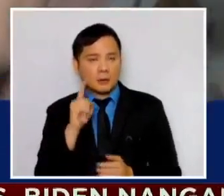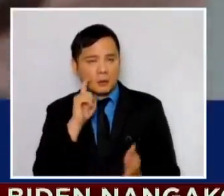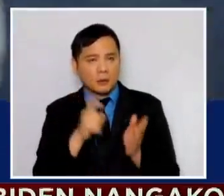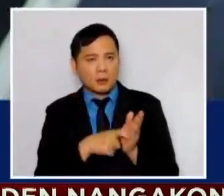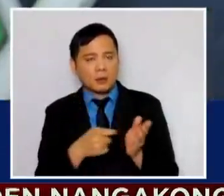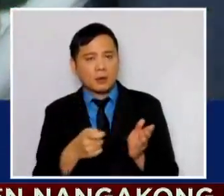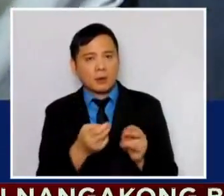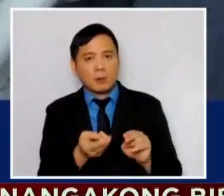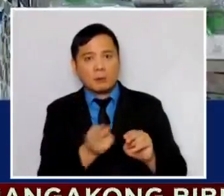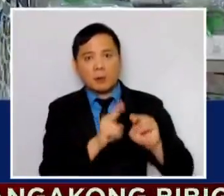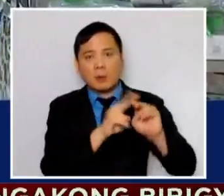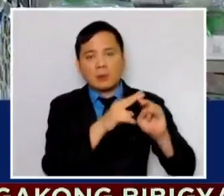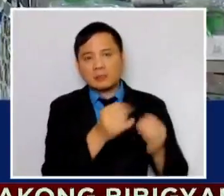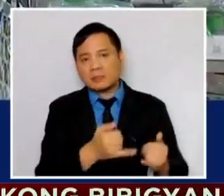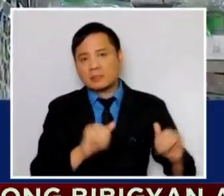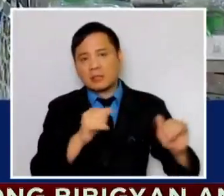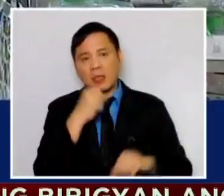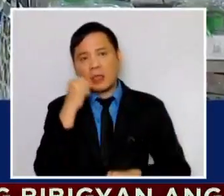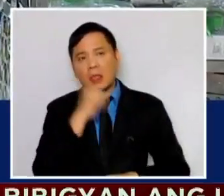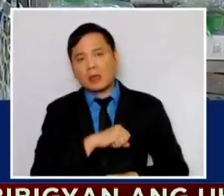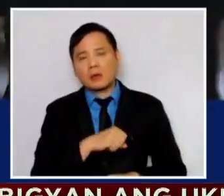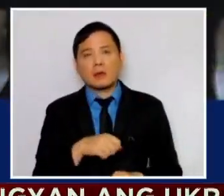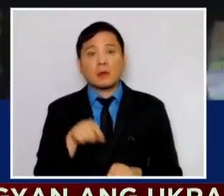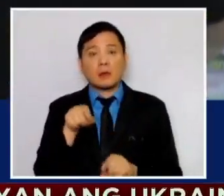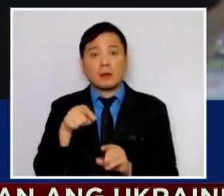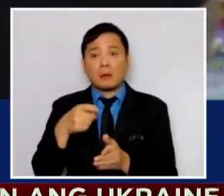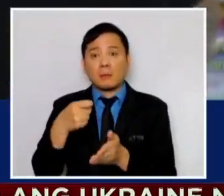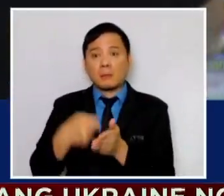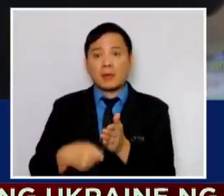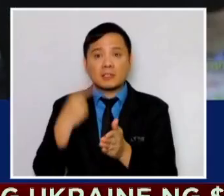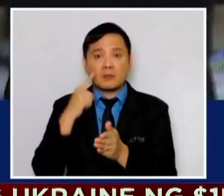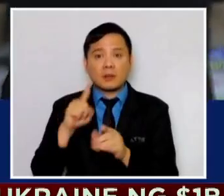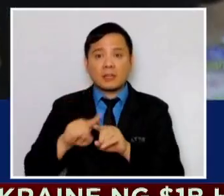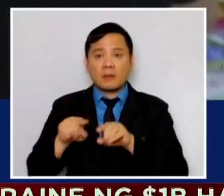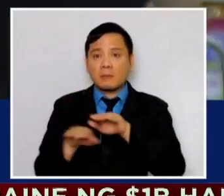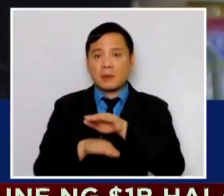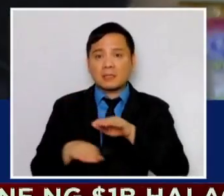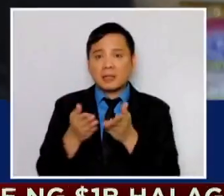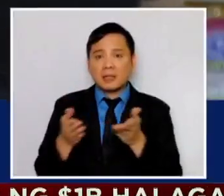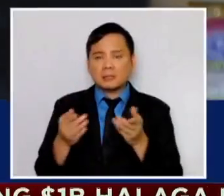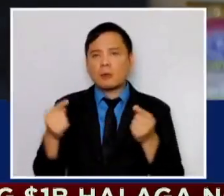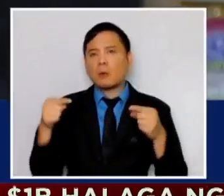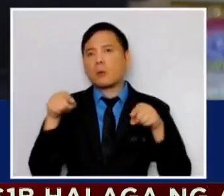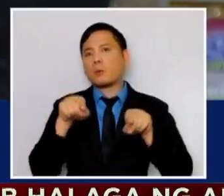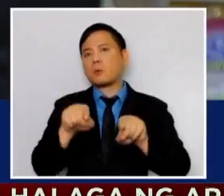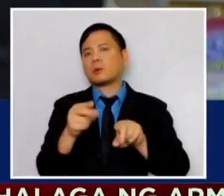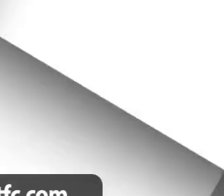suggested retail price, tumaas na rin ang presyo ng ilang basic commodities.